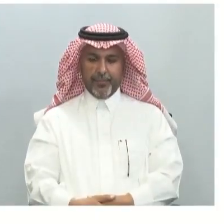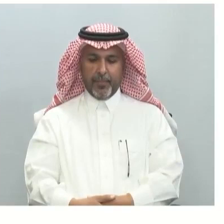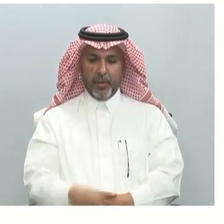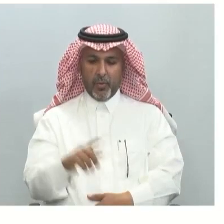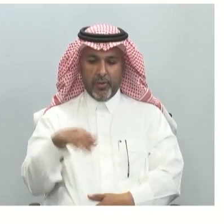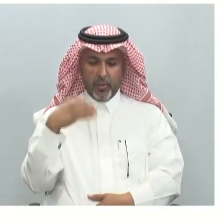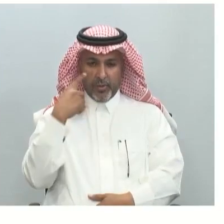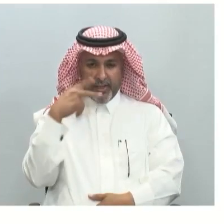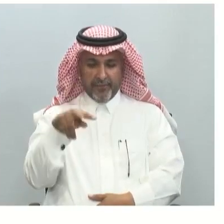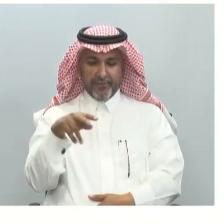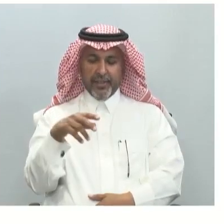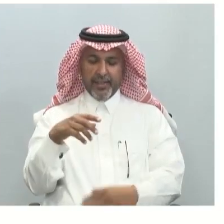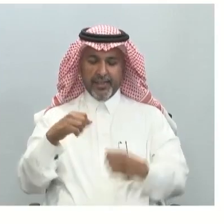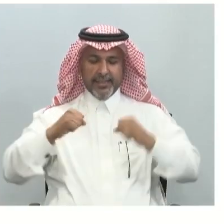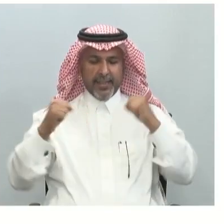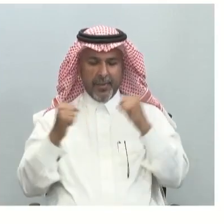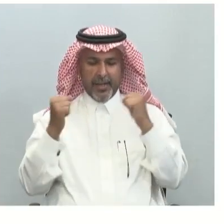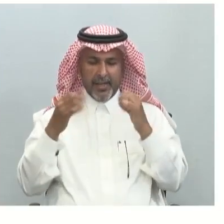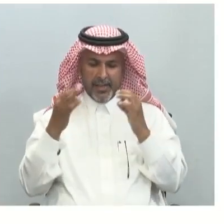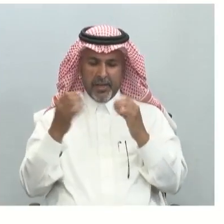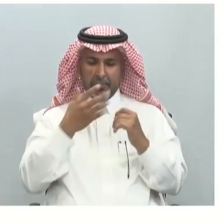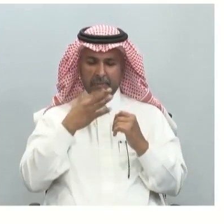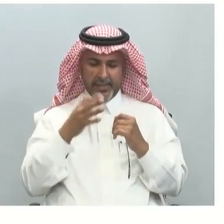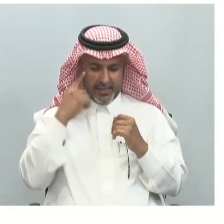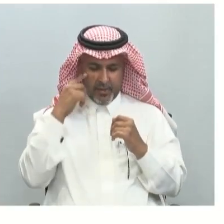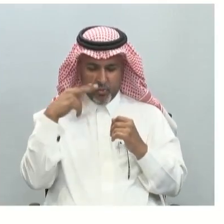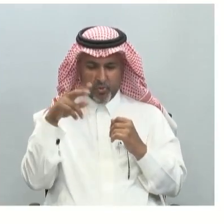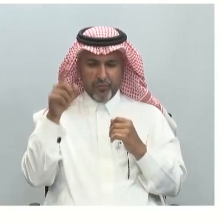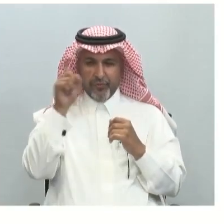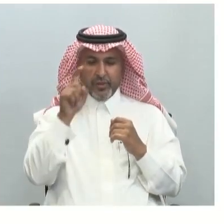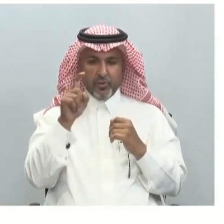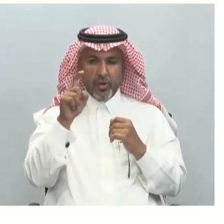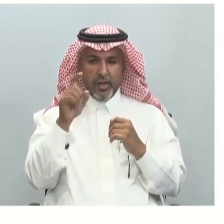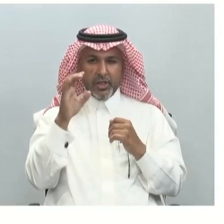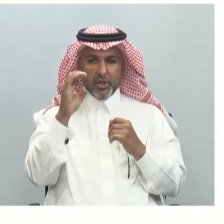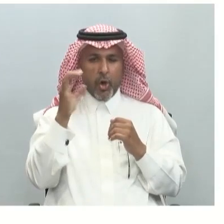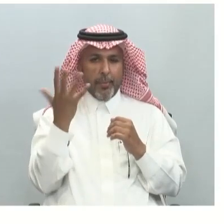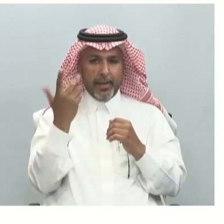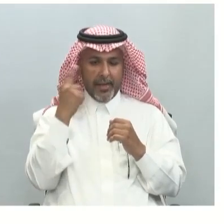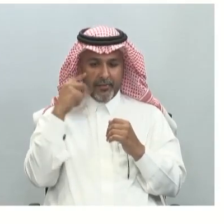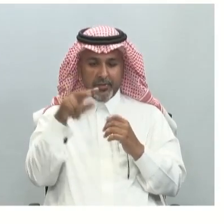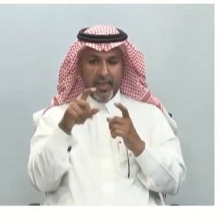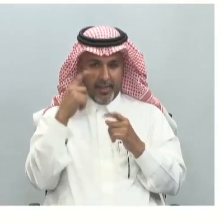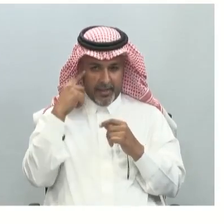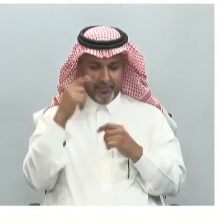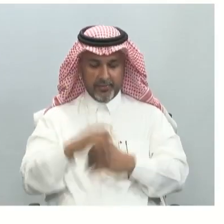امثله تنظر اليها لتشوف طريقه الحل نستعرض الان سويا